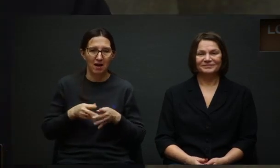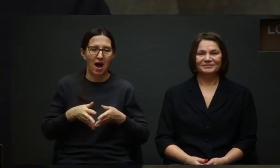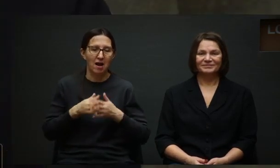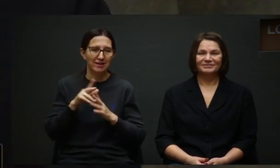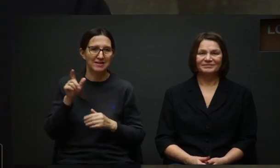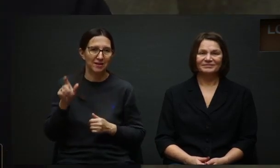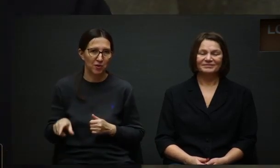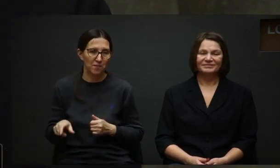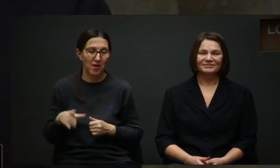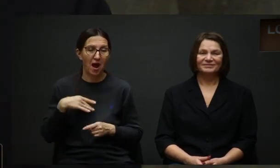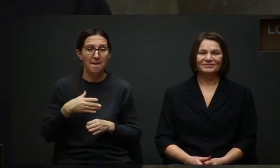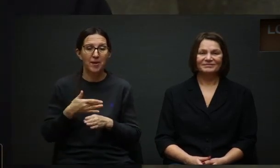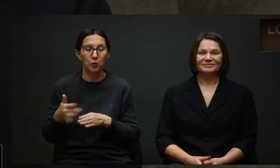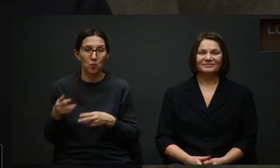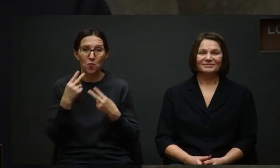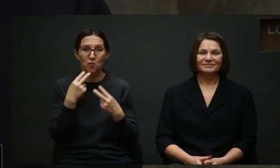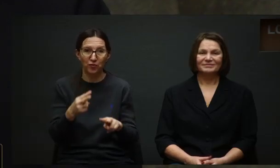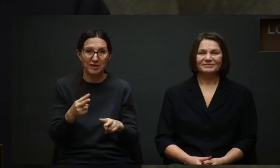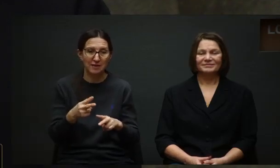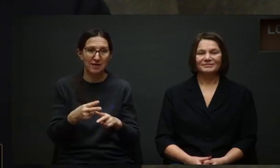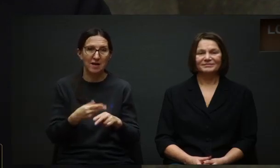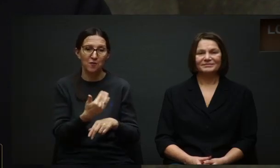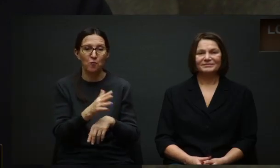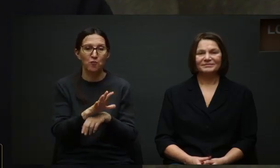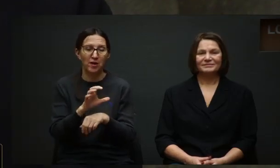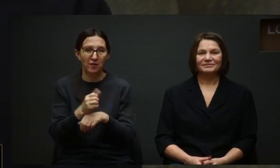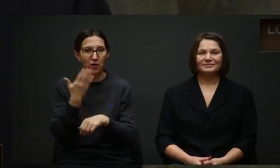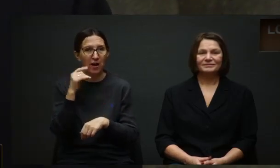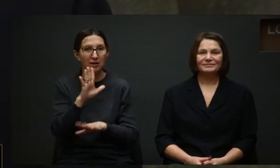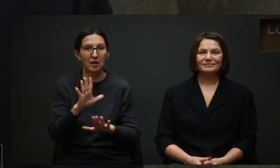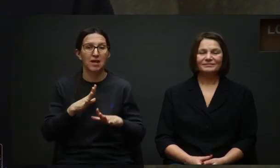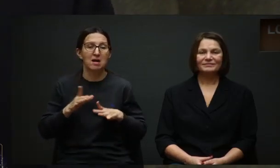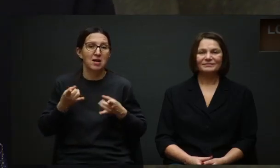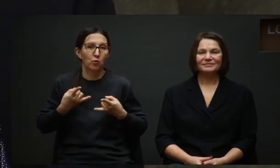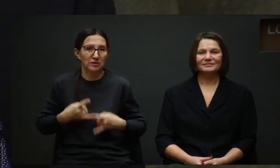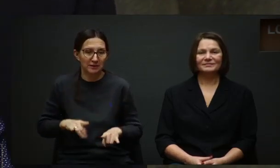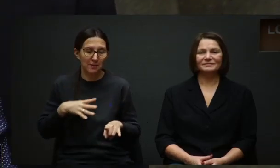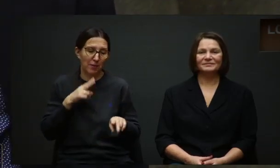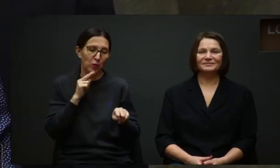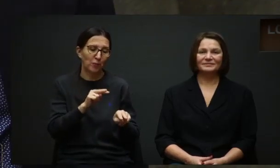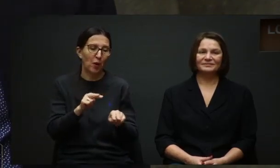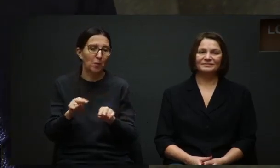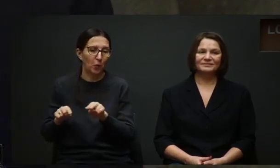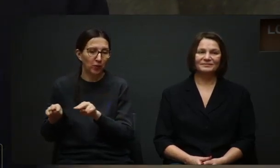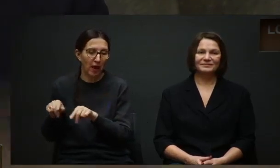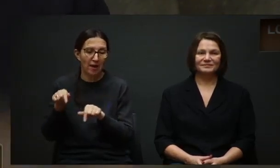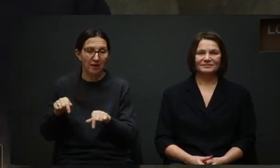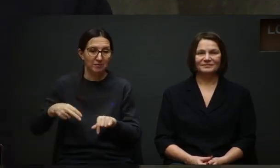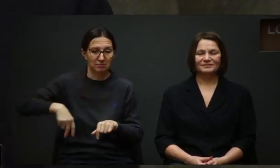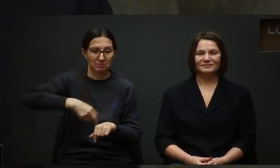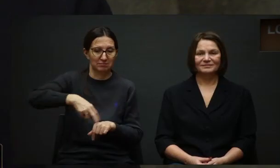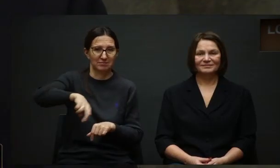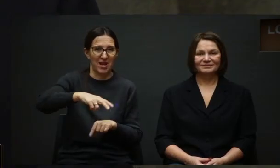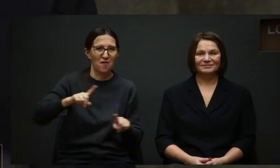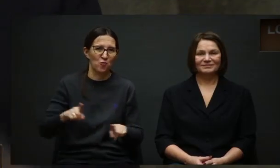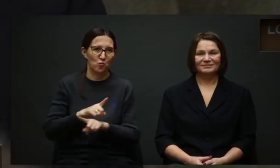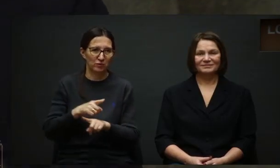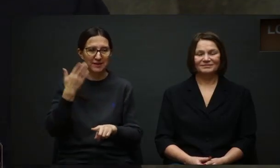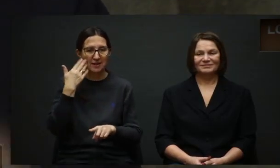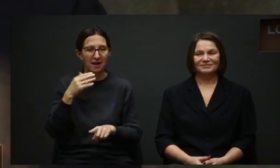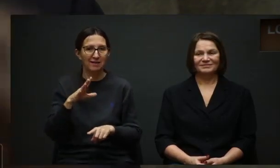архитектором. Потом мы увидели впервые его фотографию, когда он родился. Потом мы наблюдали его здесь, уже в музее, когда он